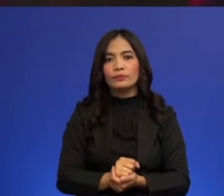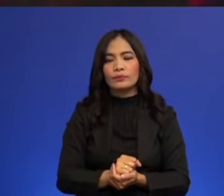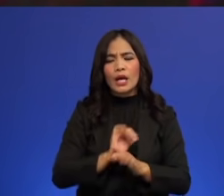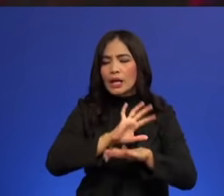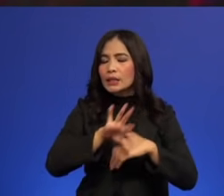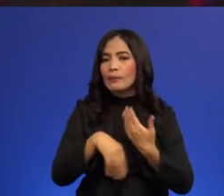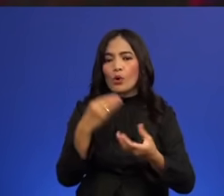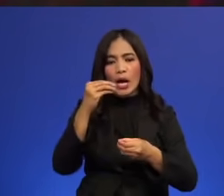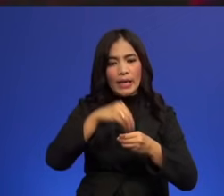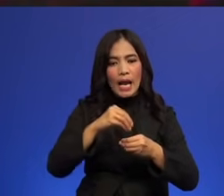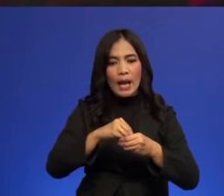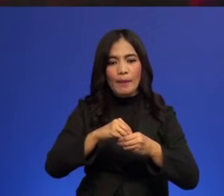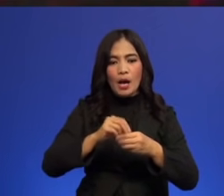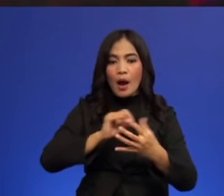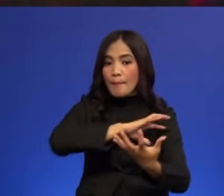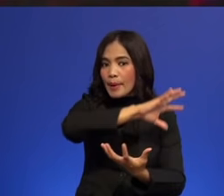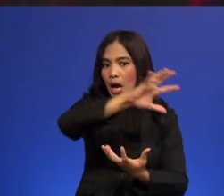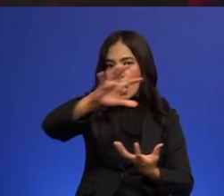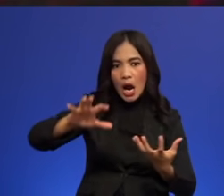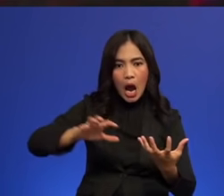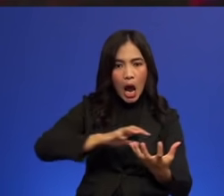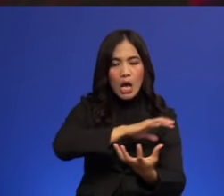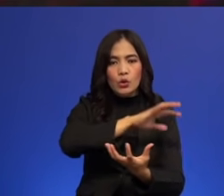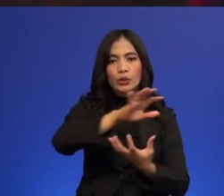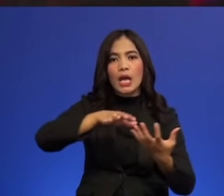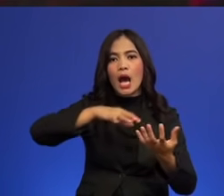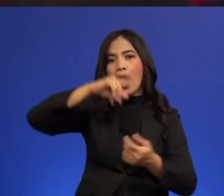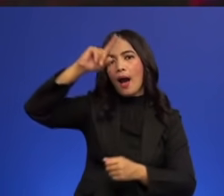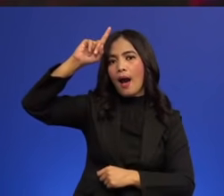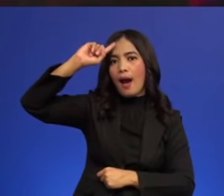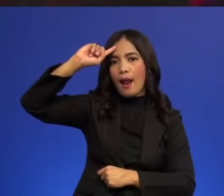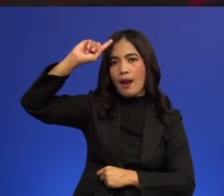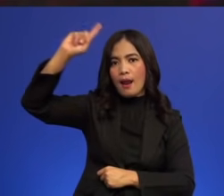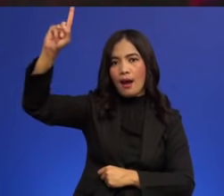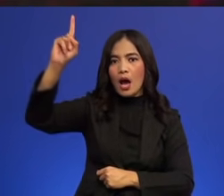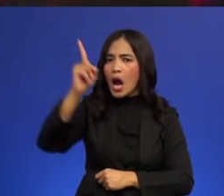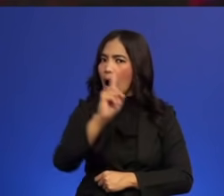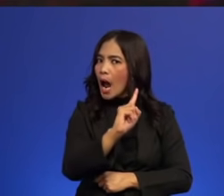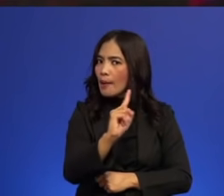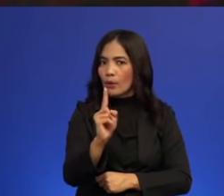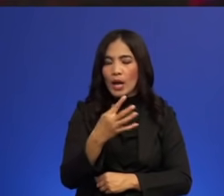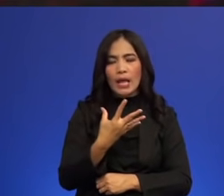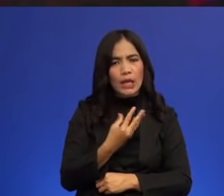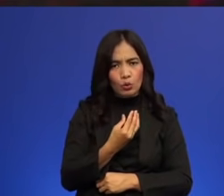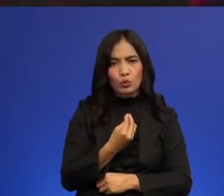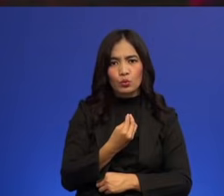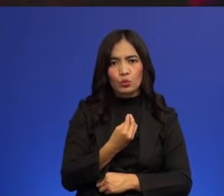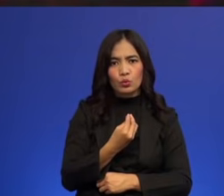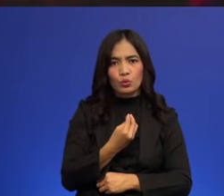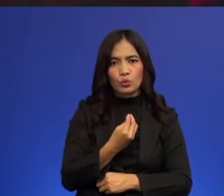Semua di dalam kontrol dan kendali Allah, saudaraku. Jangan takut.